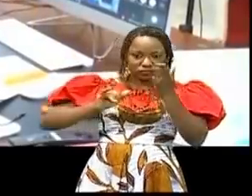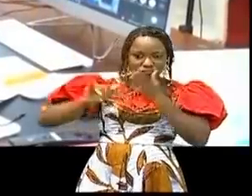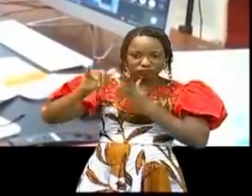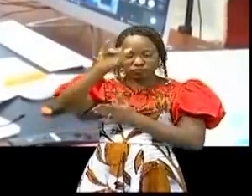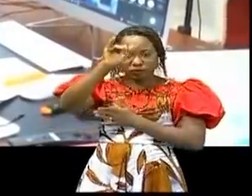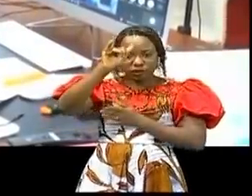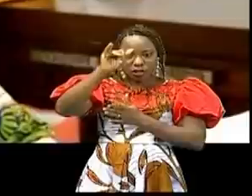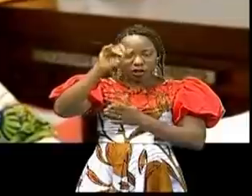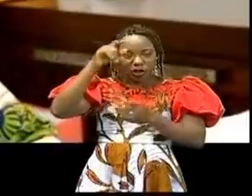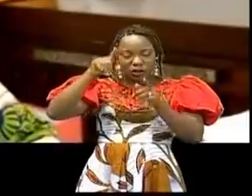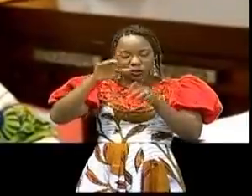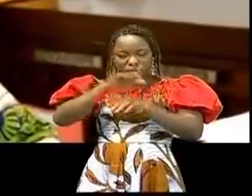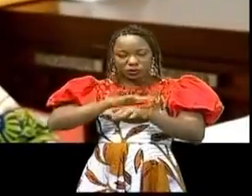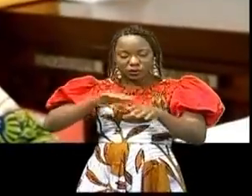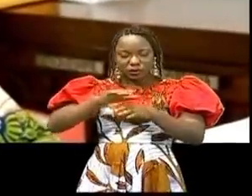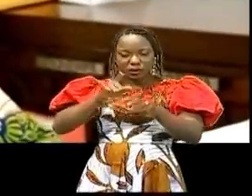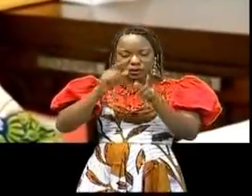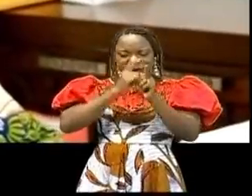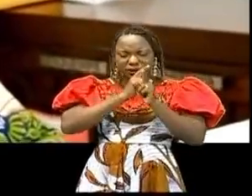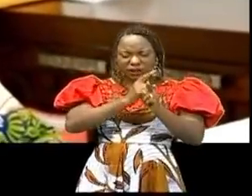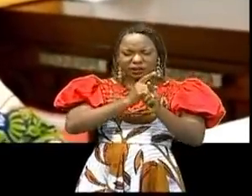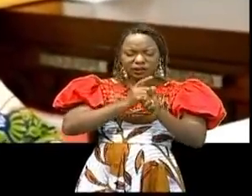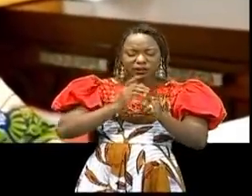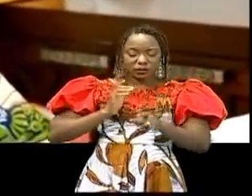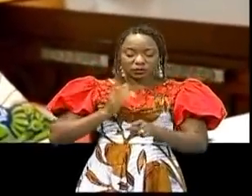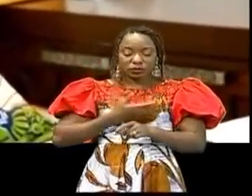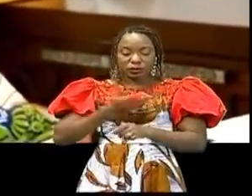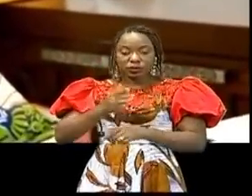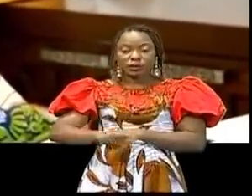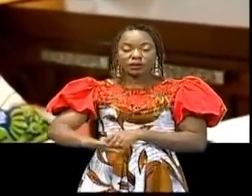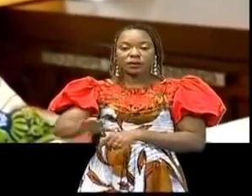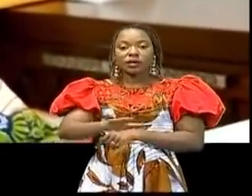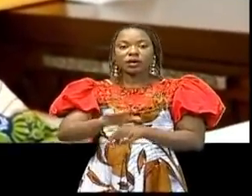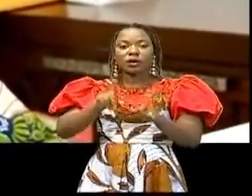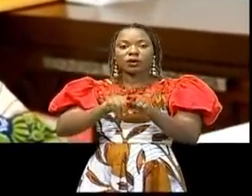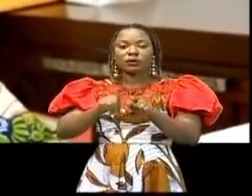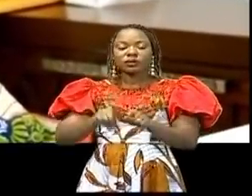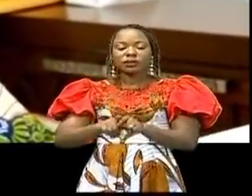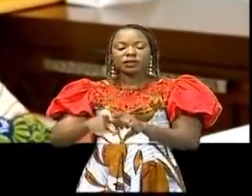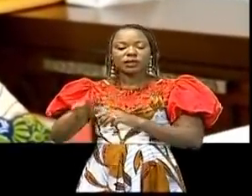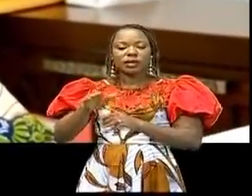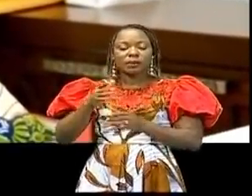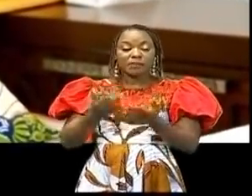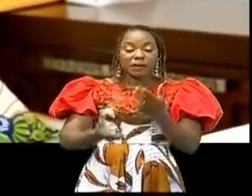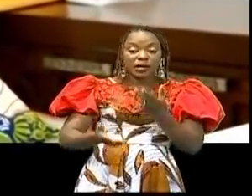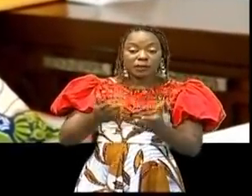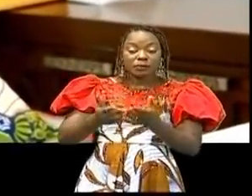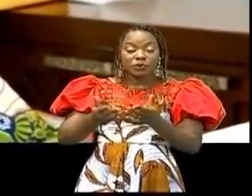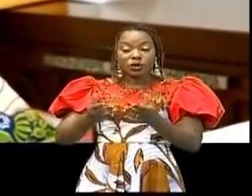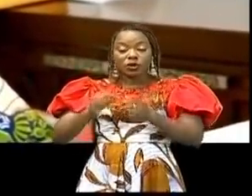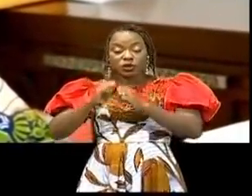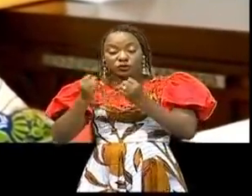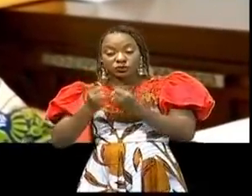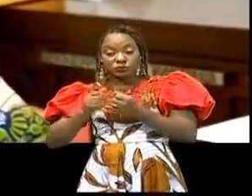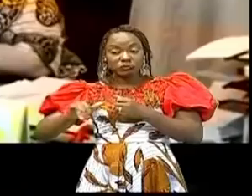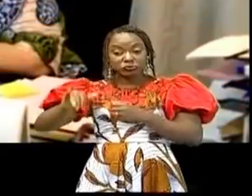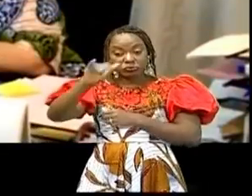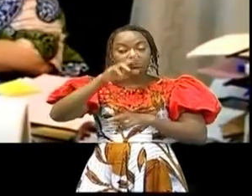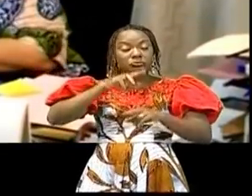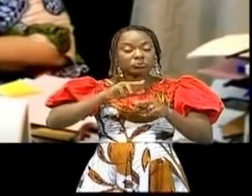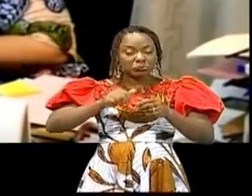conditions optimales de sûreté et de sécurité dans notre pays, et ce, à travers une compagnie aérienne nationale